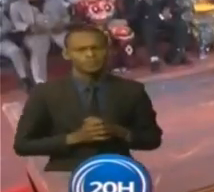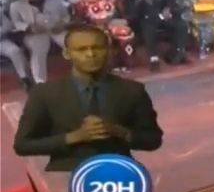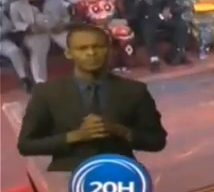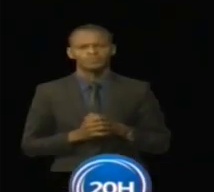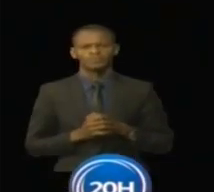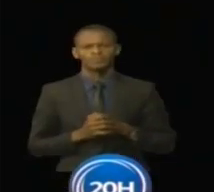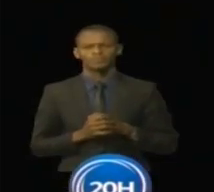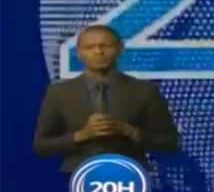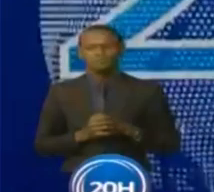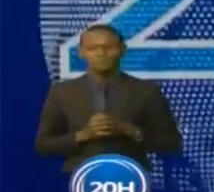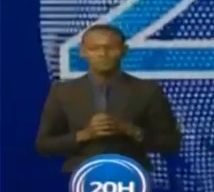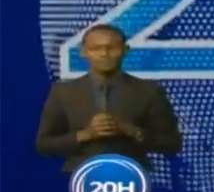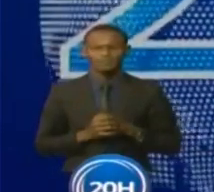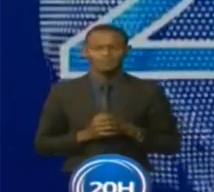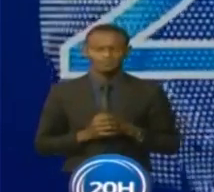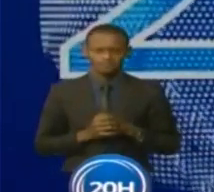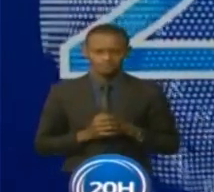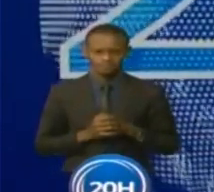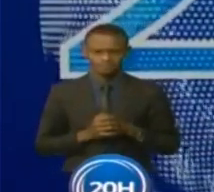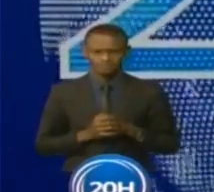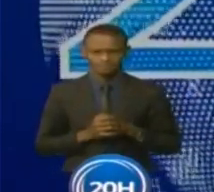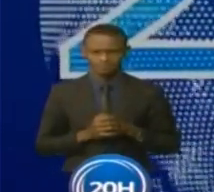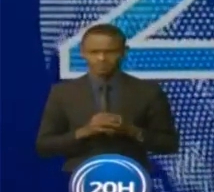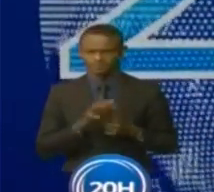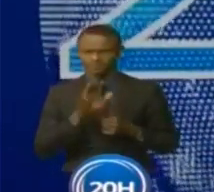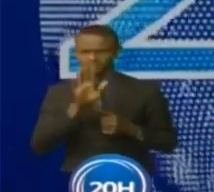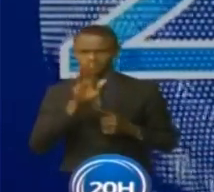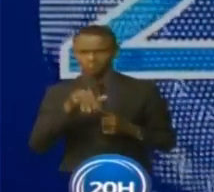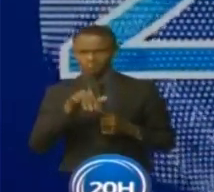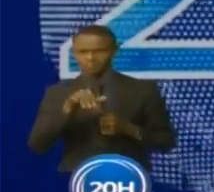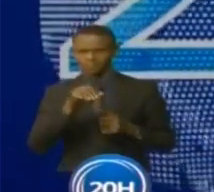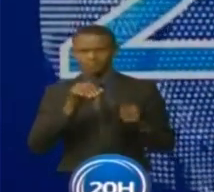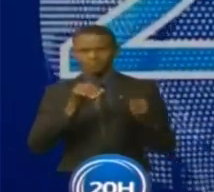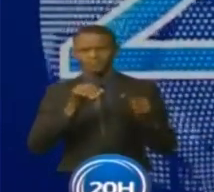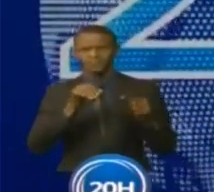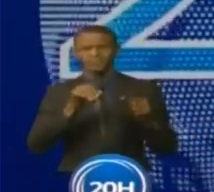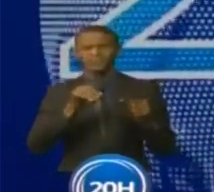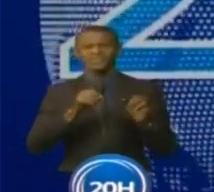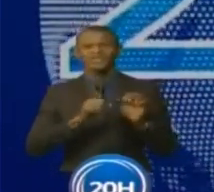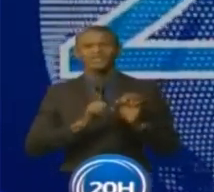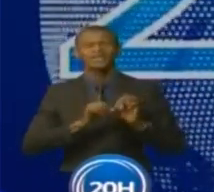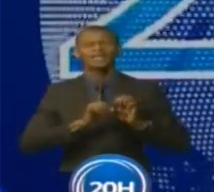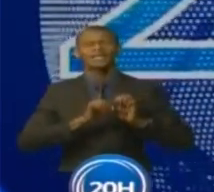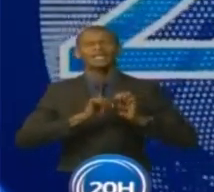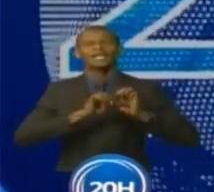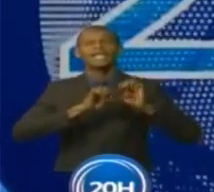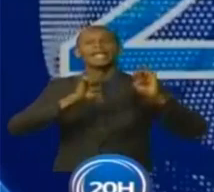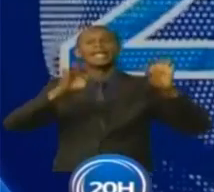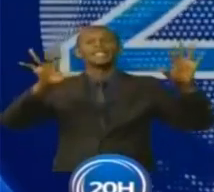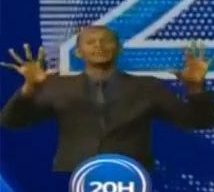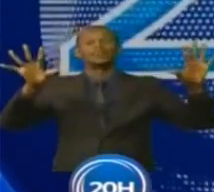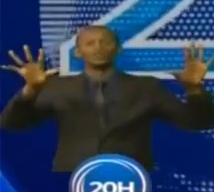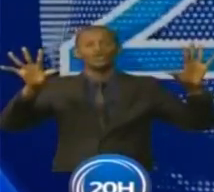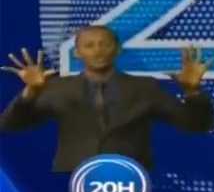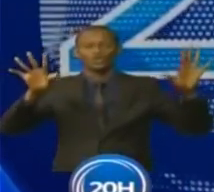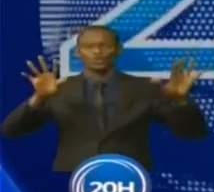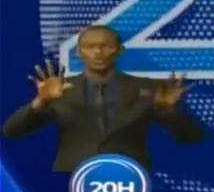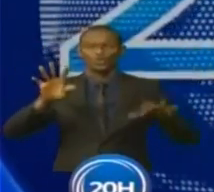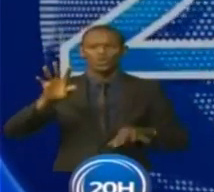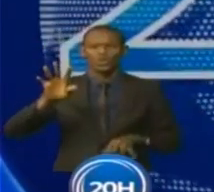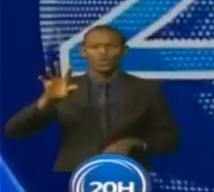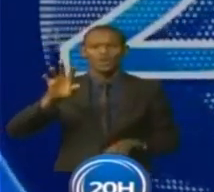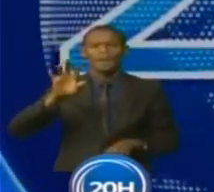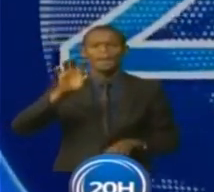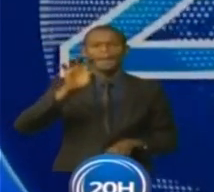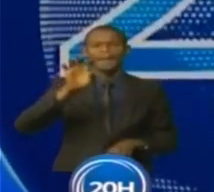élections. Et puis la 7e édition de l'Expo Béton s'est ouverte lundi à Colwezi, placée sous le thème